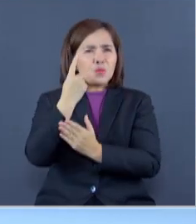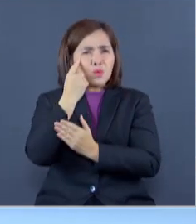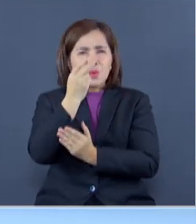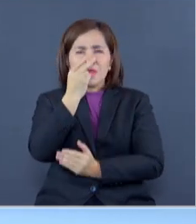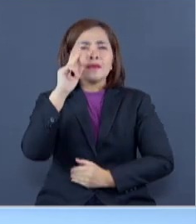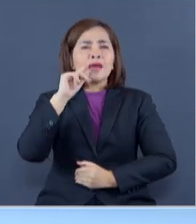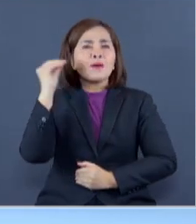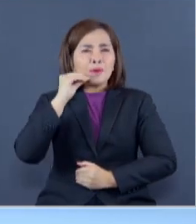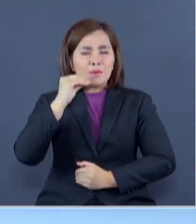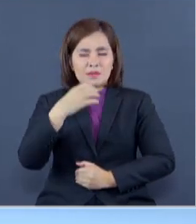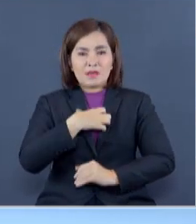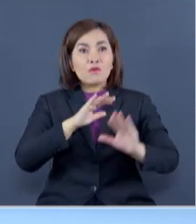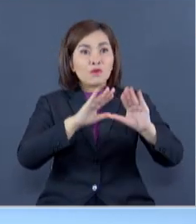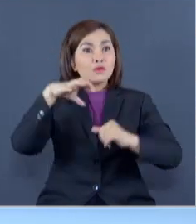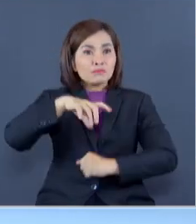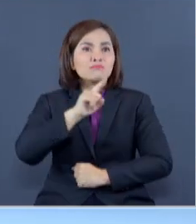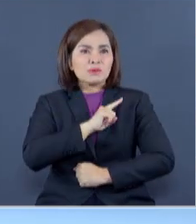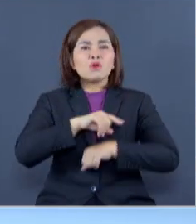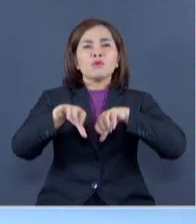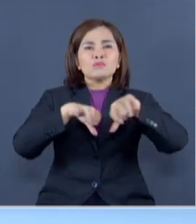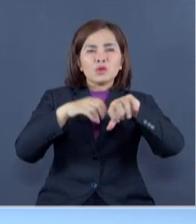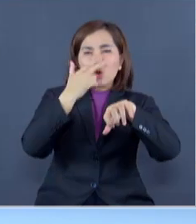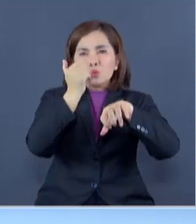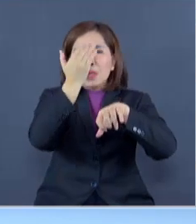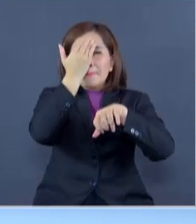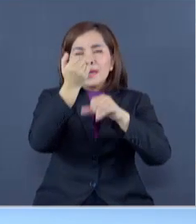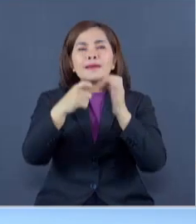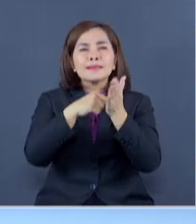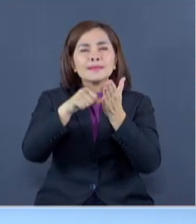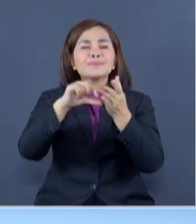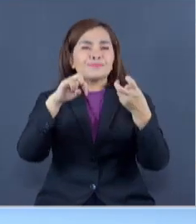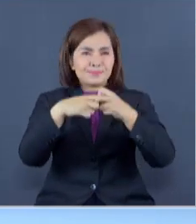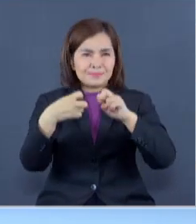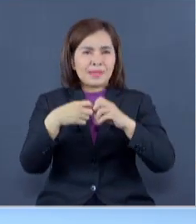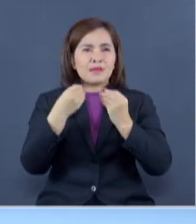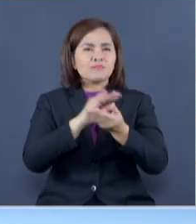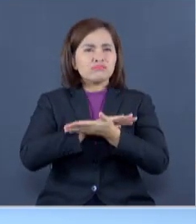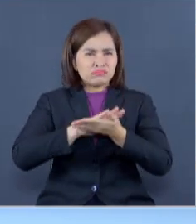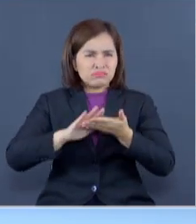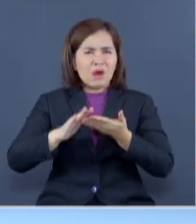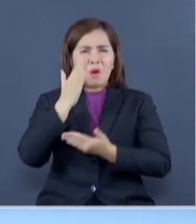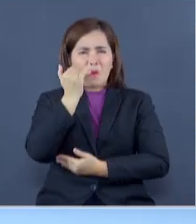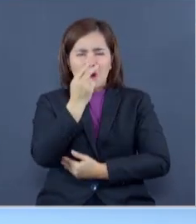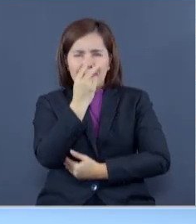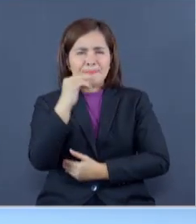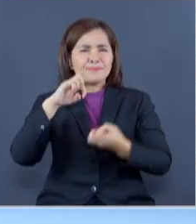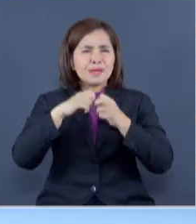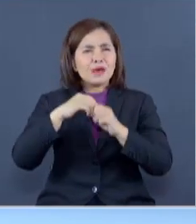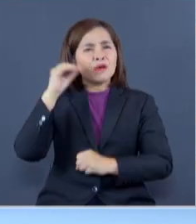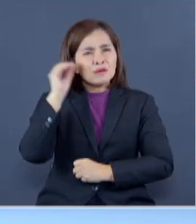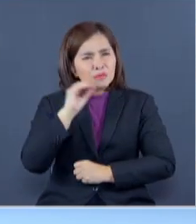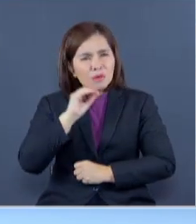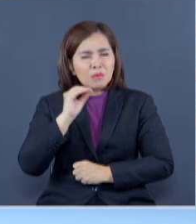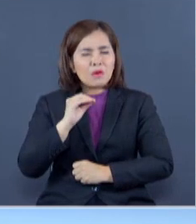ก็ฝากหน่วยงานที่เกี่ยวข้องด้วยละกันนะคุณผู้ชมฮะในการแก้ปัญหานี้แล้วก็พูดเรื่องนี ้ซ้ำๆอ่ะ คุณนุ่นก็คงได้ยินไม่ใช่แค่เ